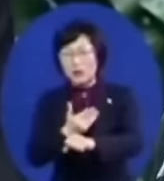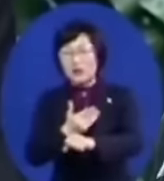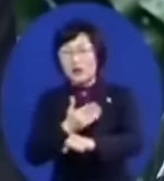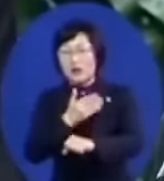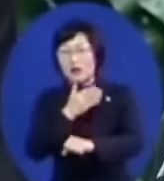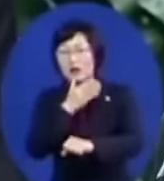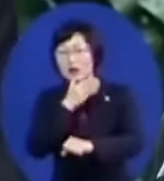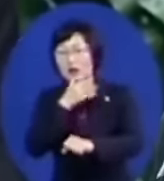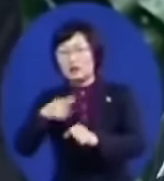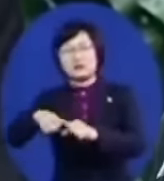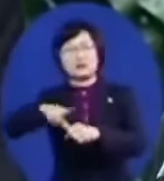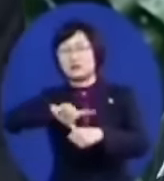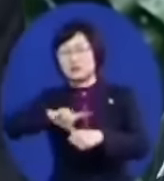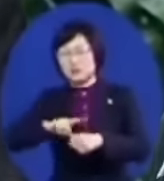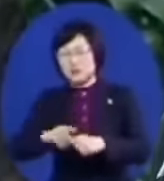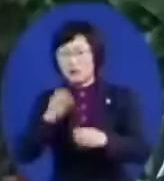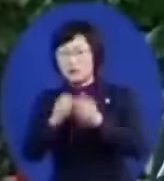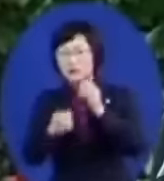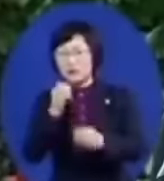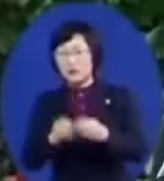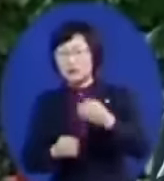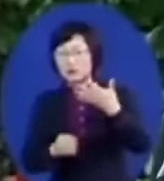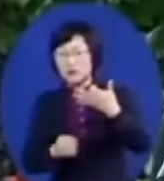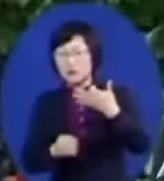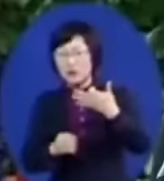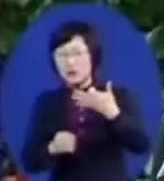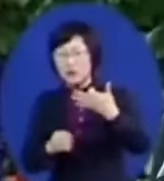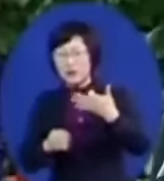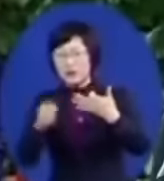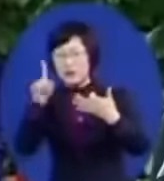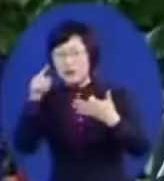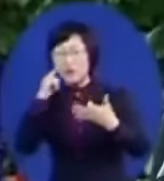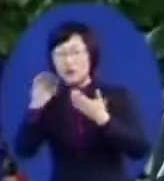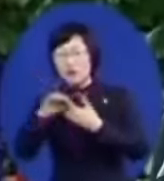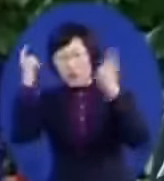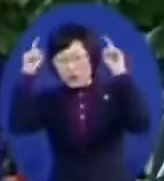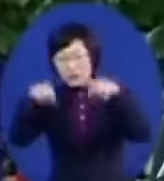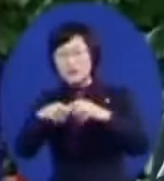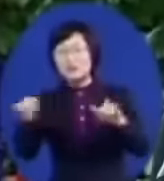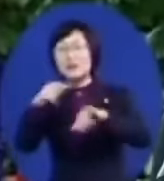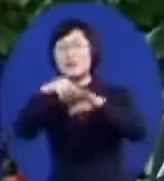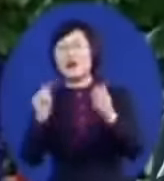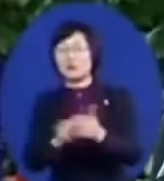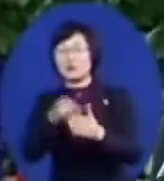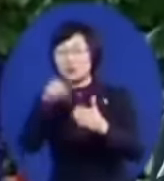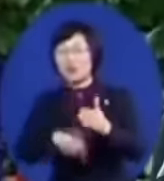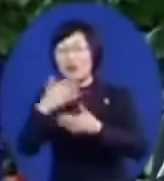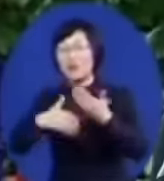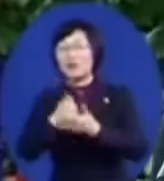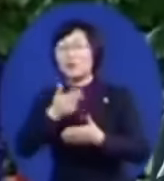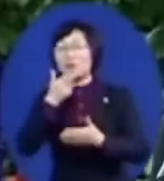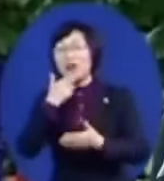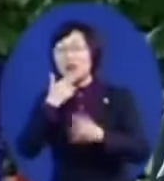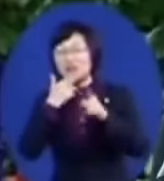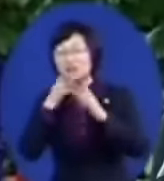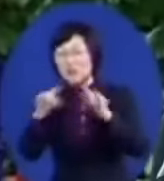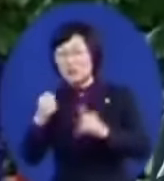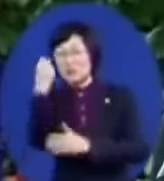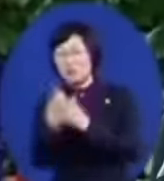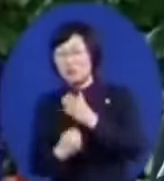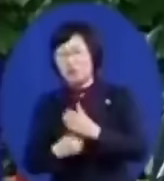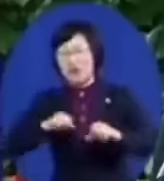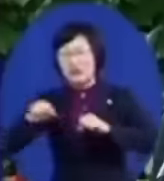때가 늦습니다. 시편 14편 1절에 어리석은 자는 그 마음에 이르기를 하나님이 없다 하는도다. 그들은 부패하고 그